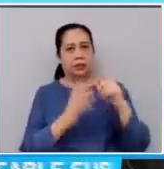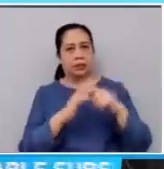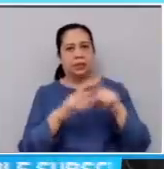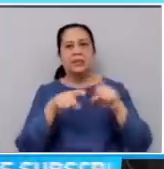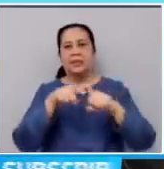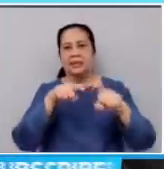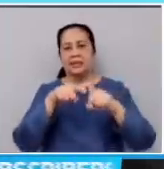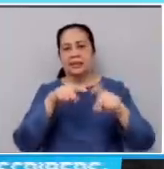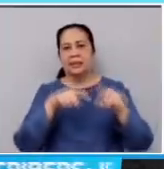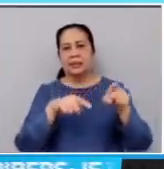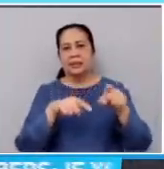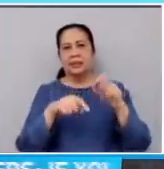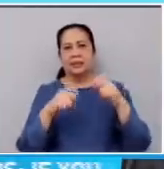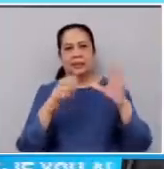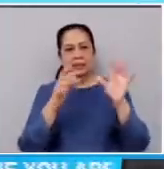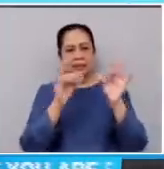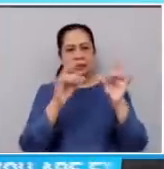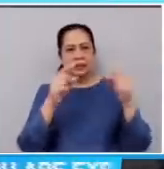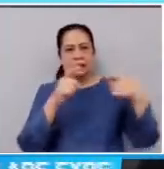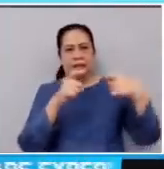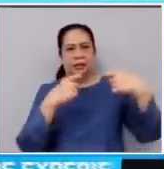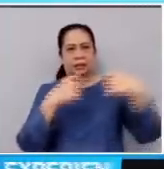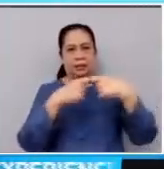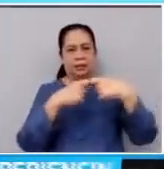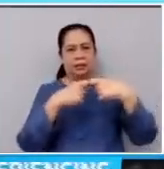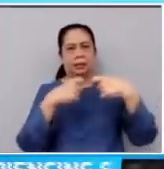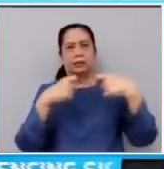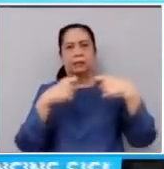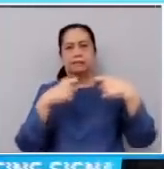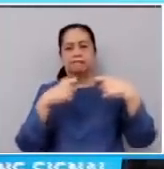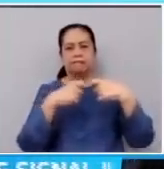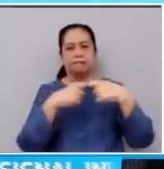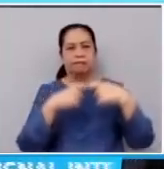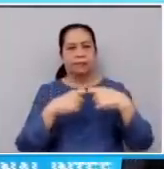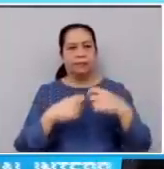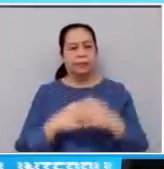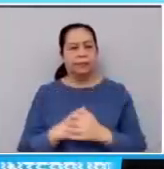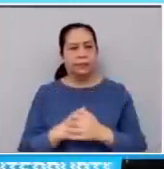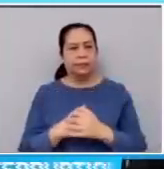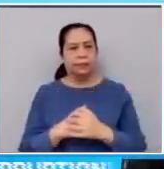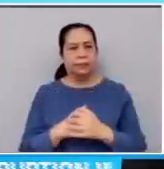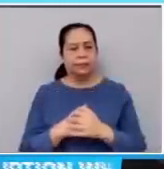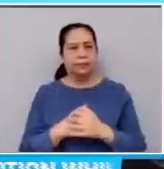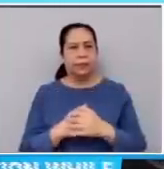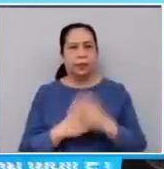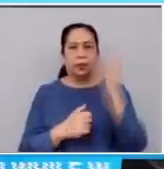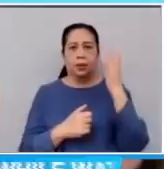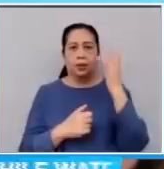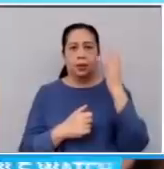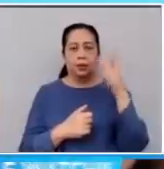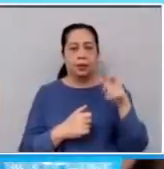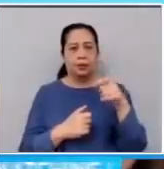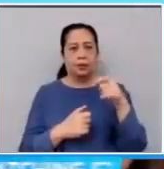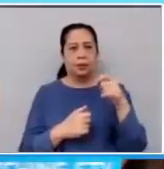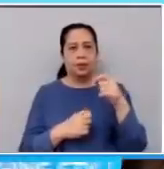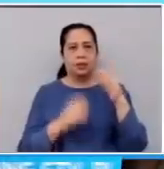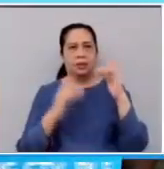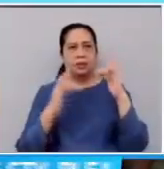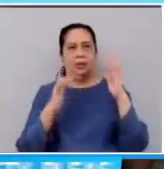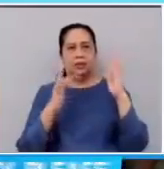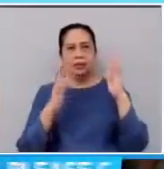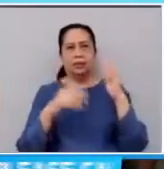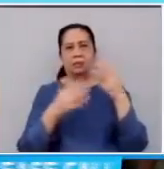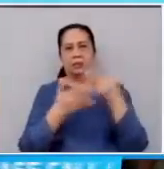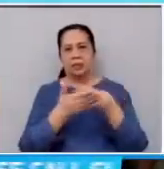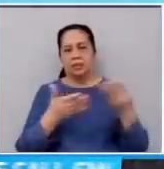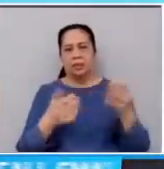na nakadikit po sa ano, nakadikit po sa ano nila. Kasi hook, light construction materials. Wala naman daw nasugatan